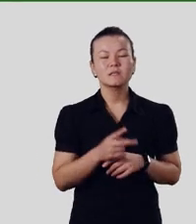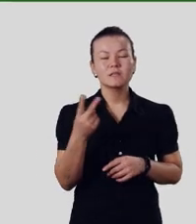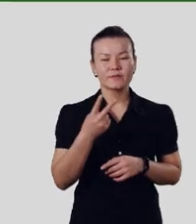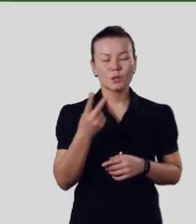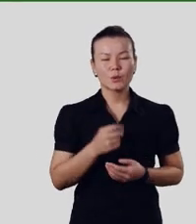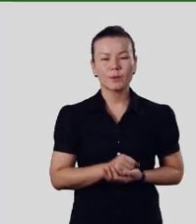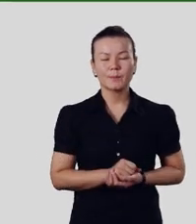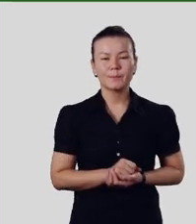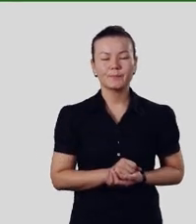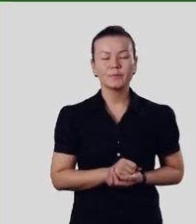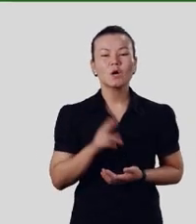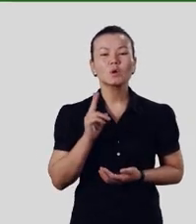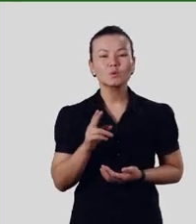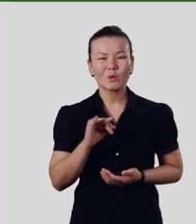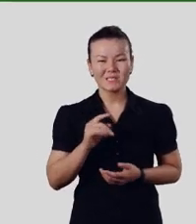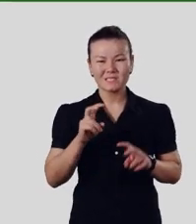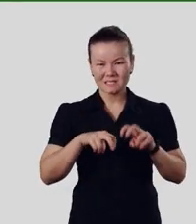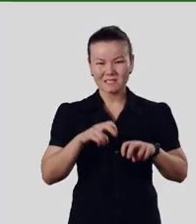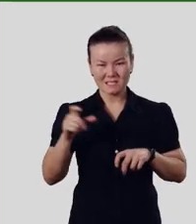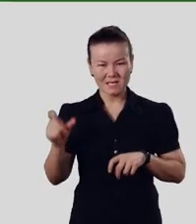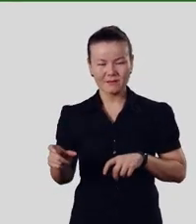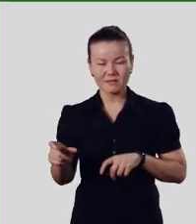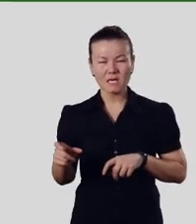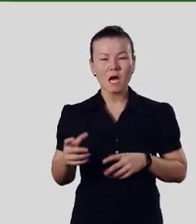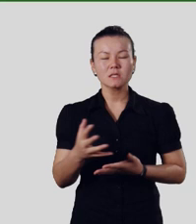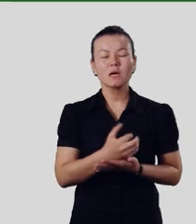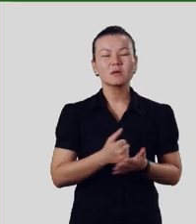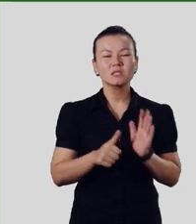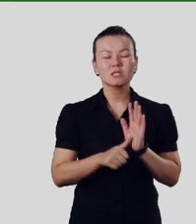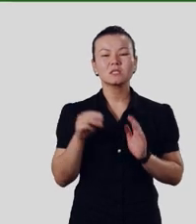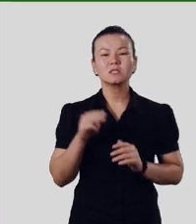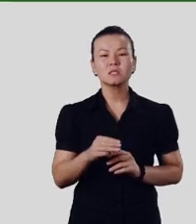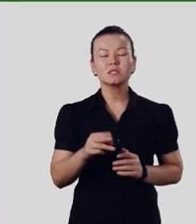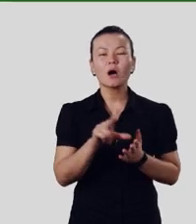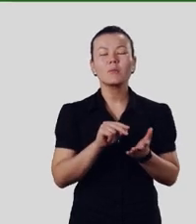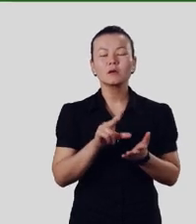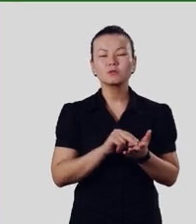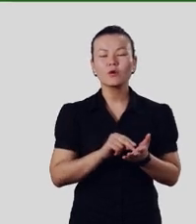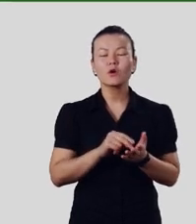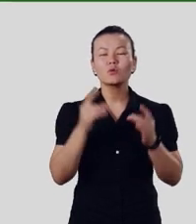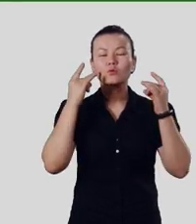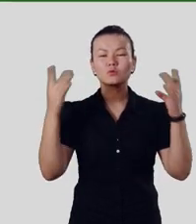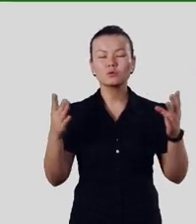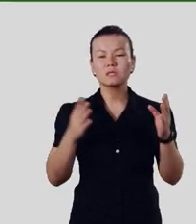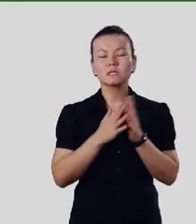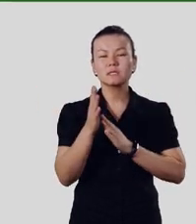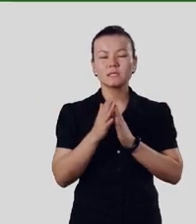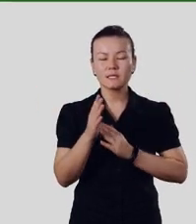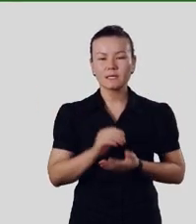Задание второе. Кто из исследователей собрал 6000 образцов культурных